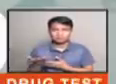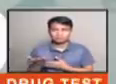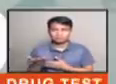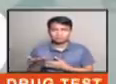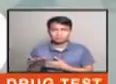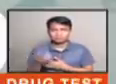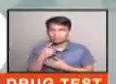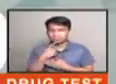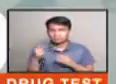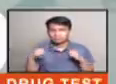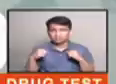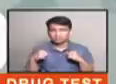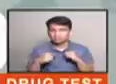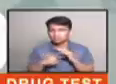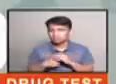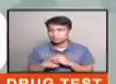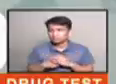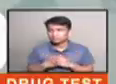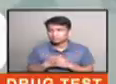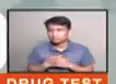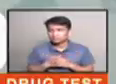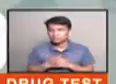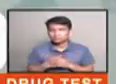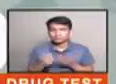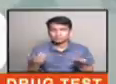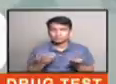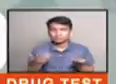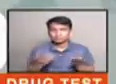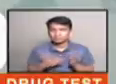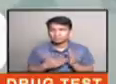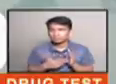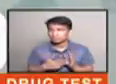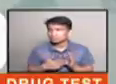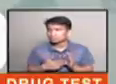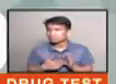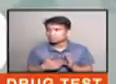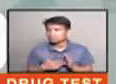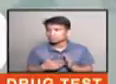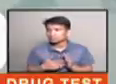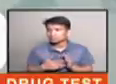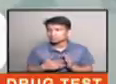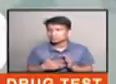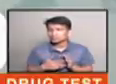po. Nag-decide rin siya na magkontakan na lang kami. Ang tanong ko lang po, sir, ba't in-expose niya pa yung pati-ID